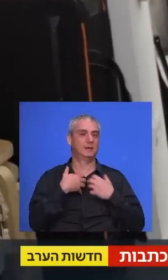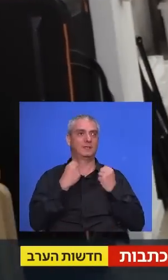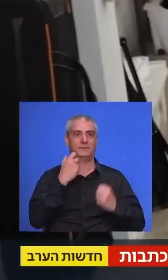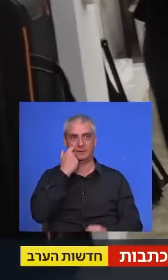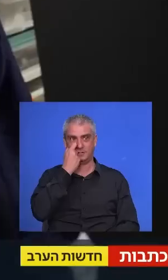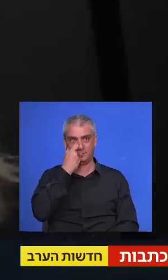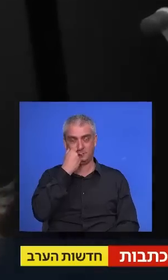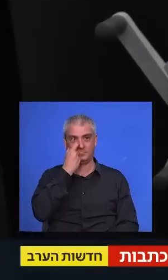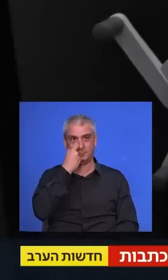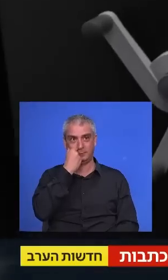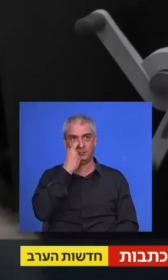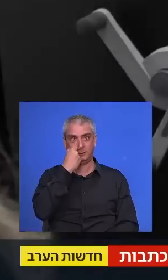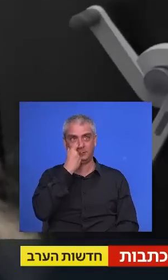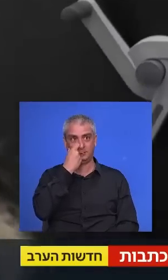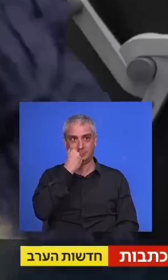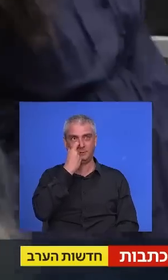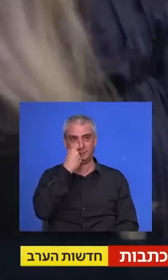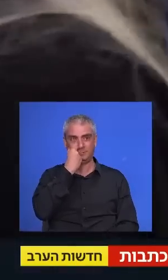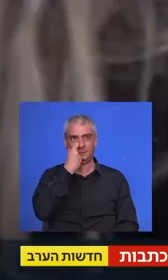יש פה סצנה